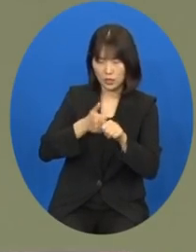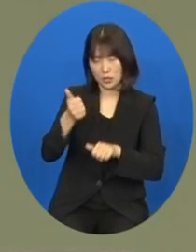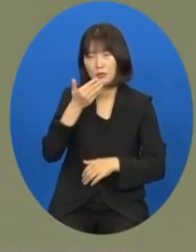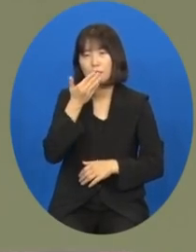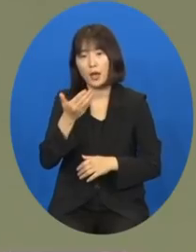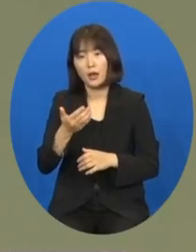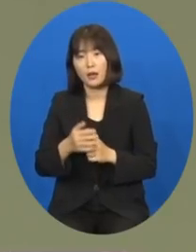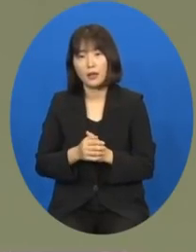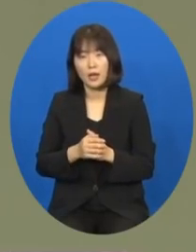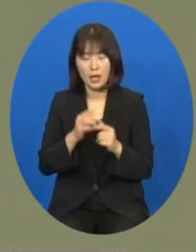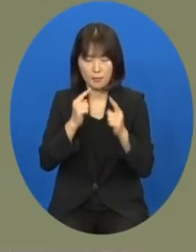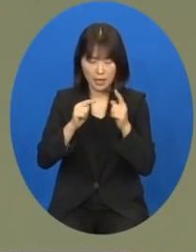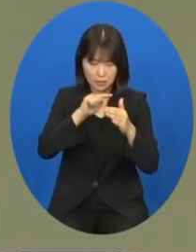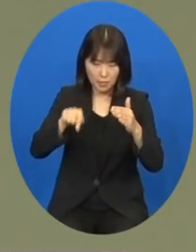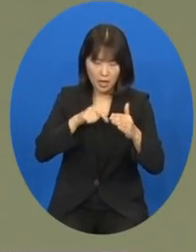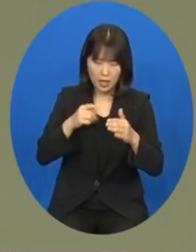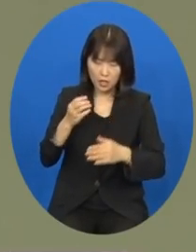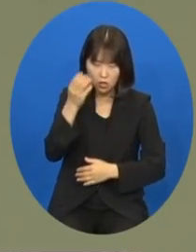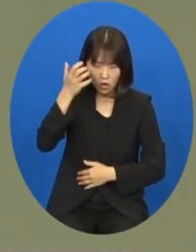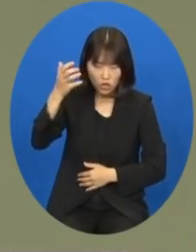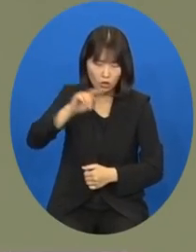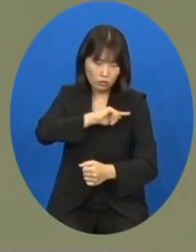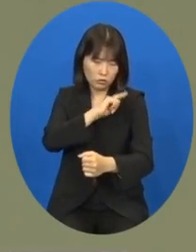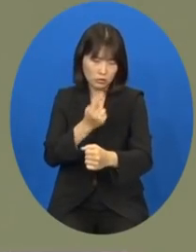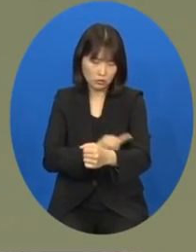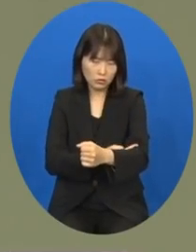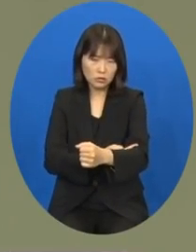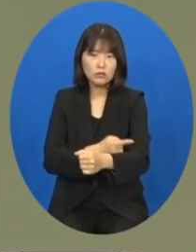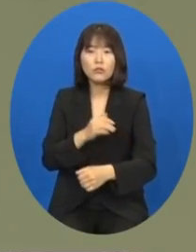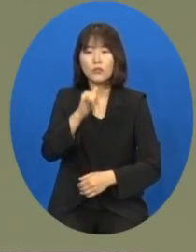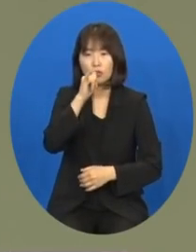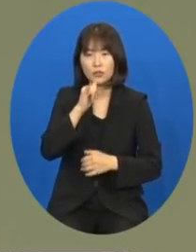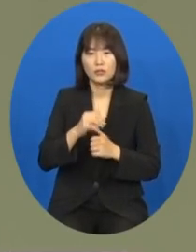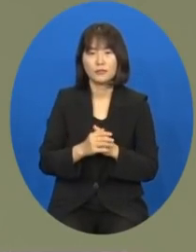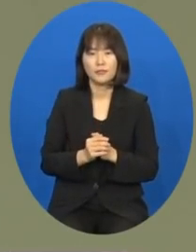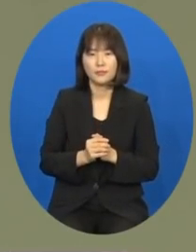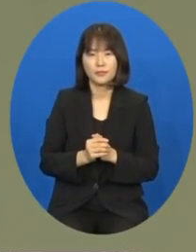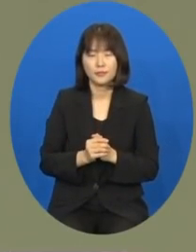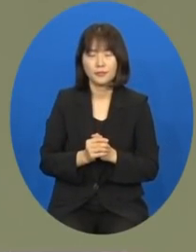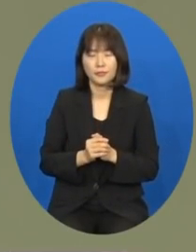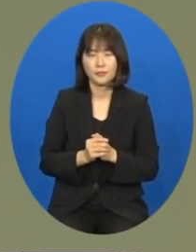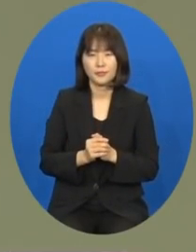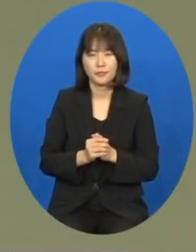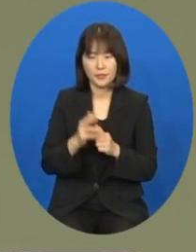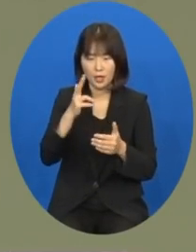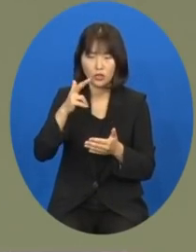능력이 있고 생명력이 흘러나옵니다 바로 주님의 말씀